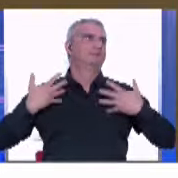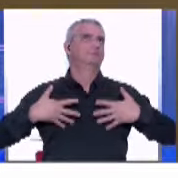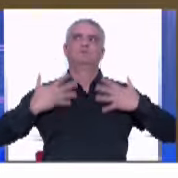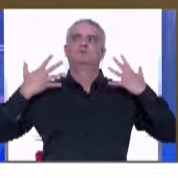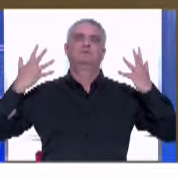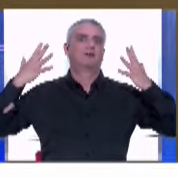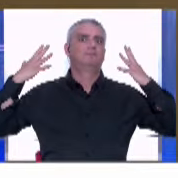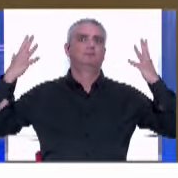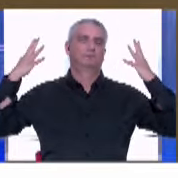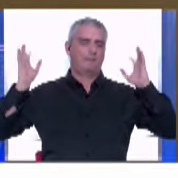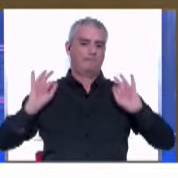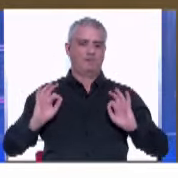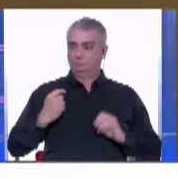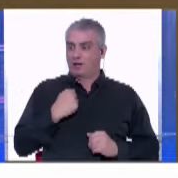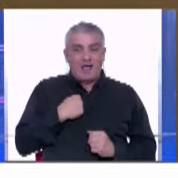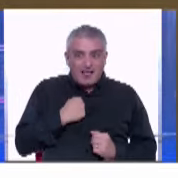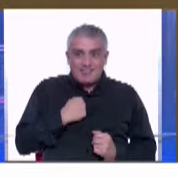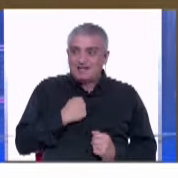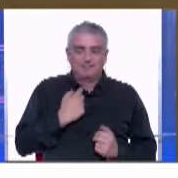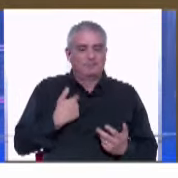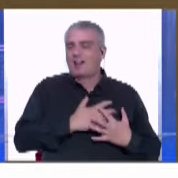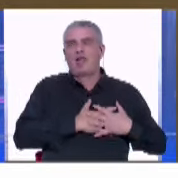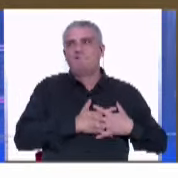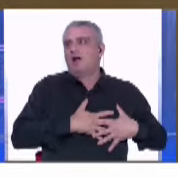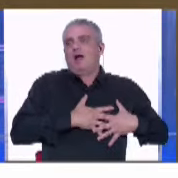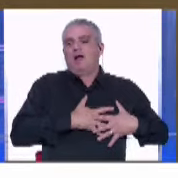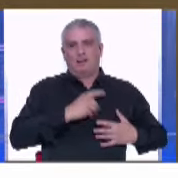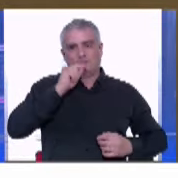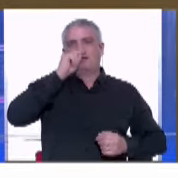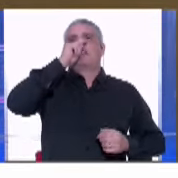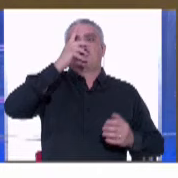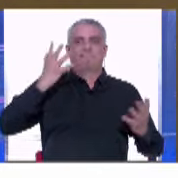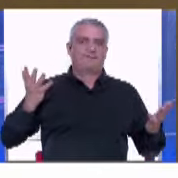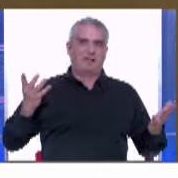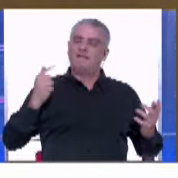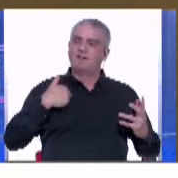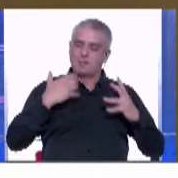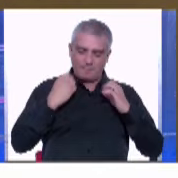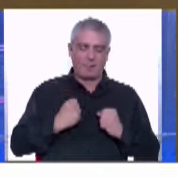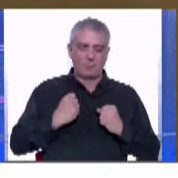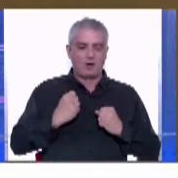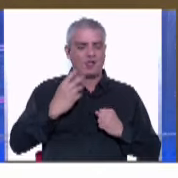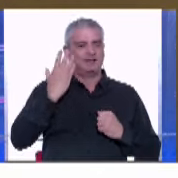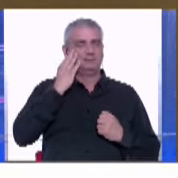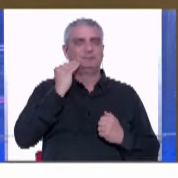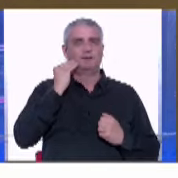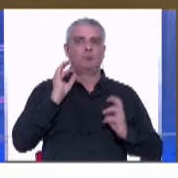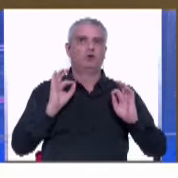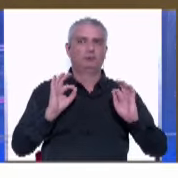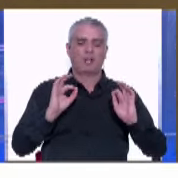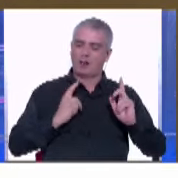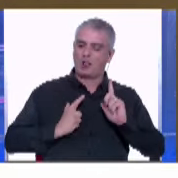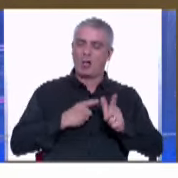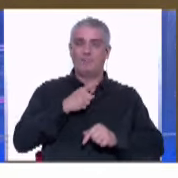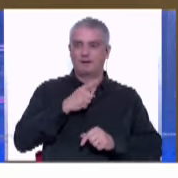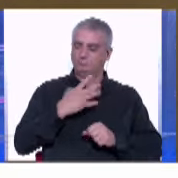בשמיים. זה ממש, הלב מתפוצץ מגאווה, ואני בטוח שרמת הסיפוק של הלוחמים